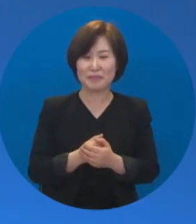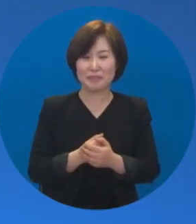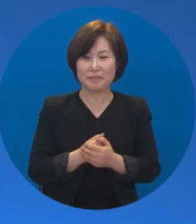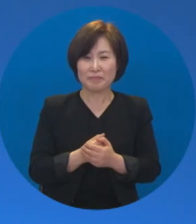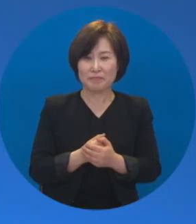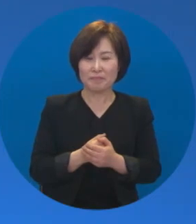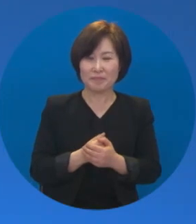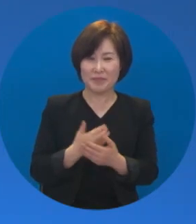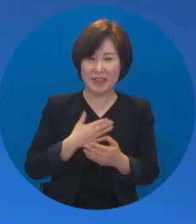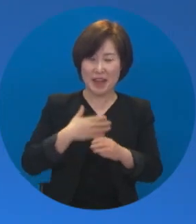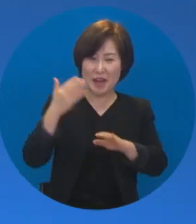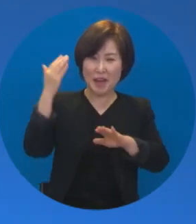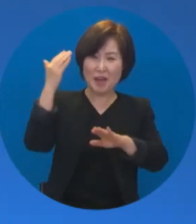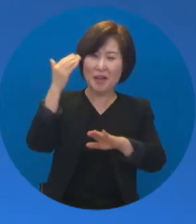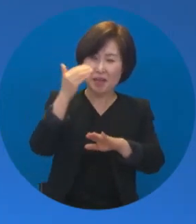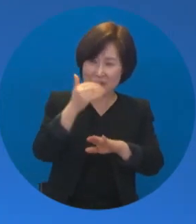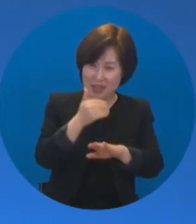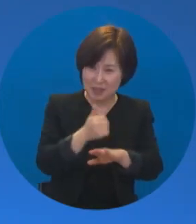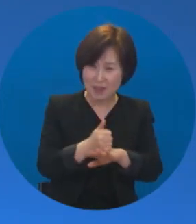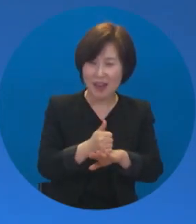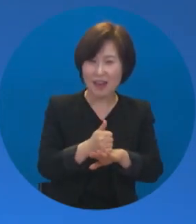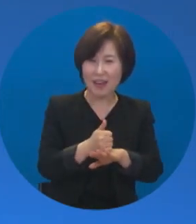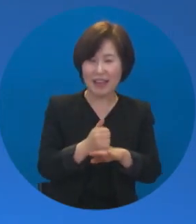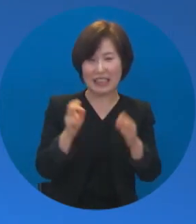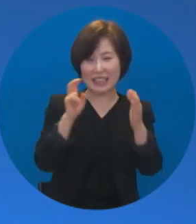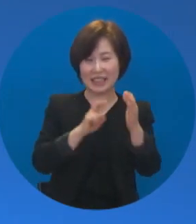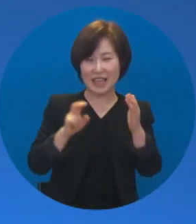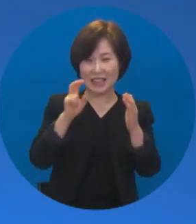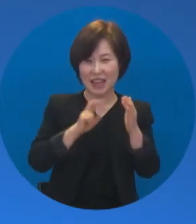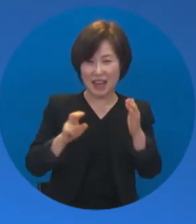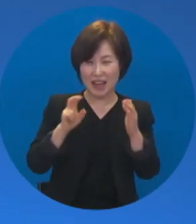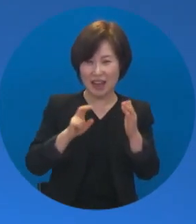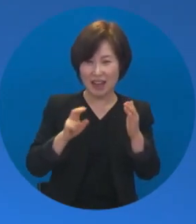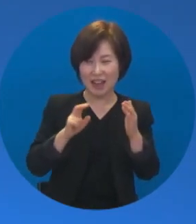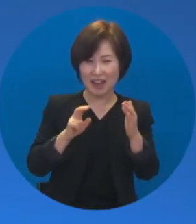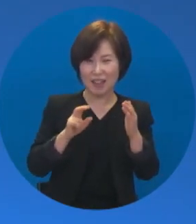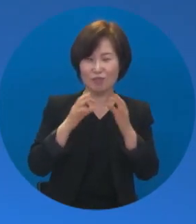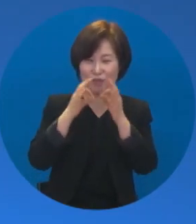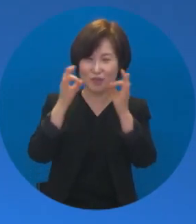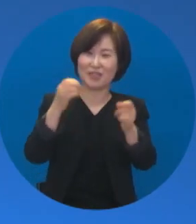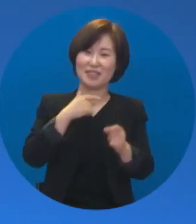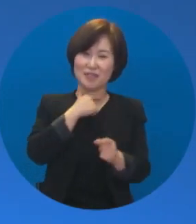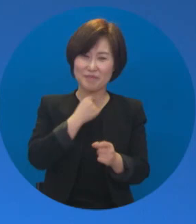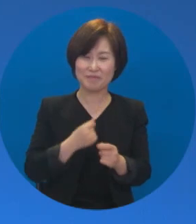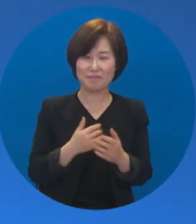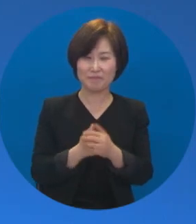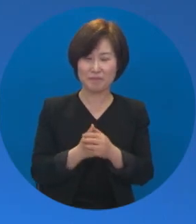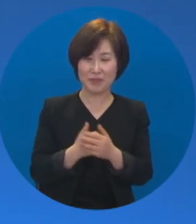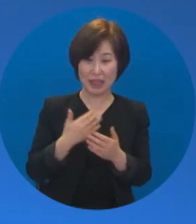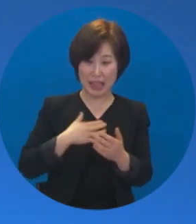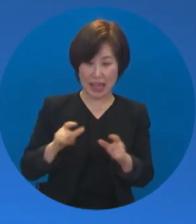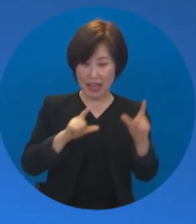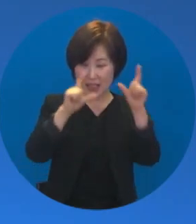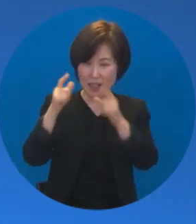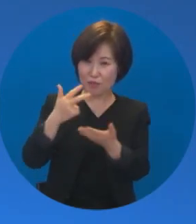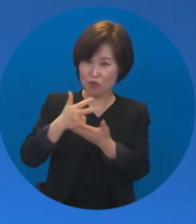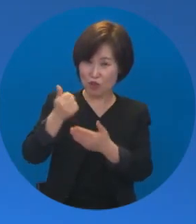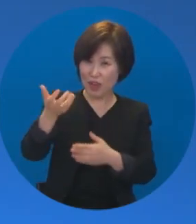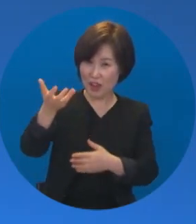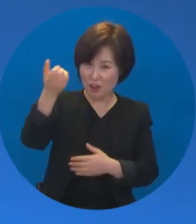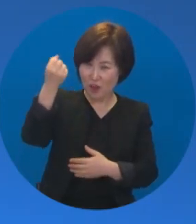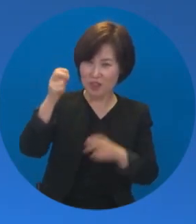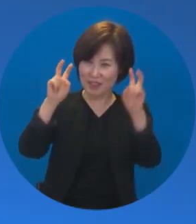제가 마지막으로는 찬양을 한 곡 더 하고 내려가려고 하는데요. 내 삶은 주의 것이라는